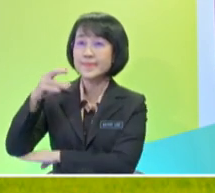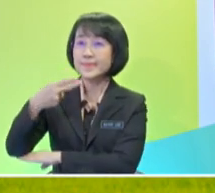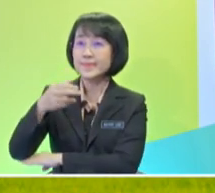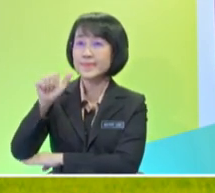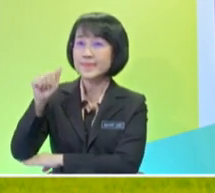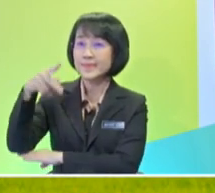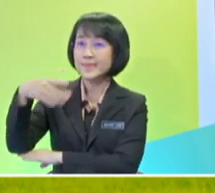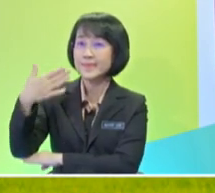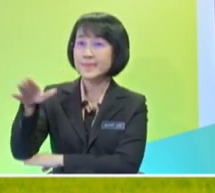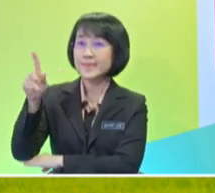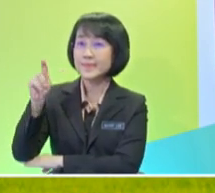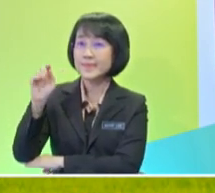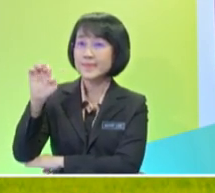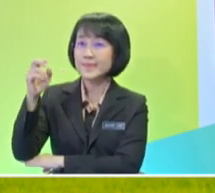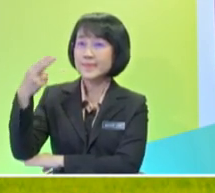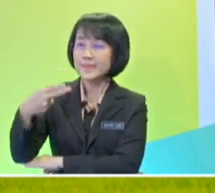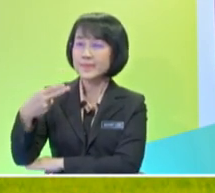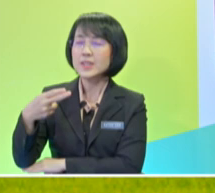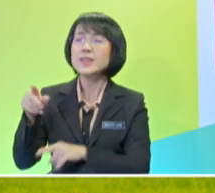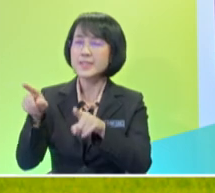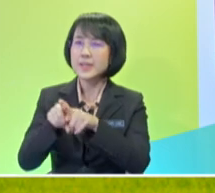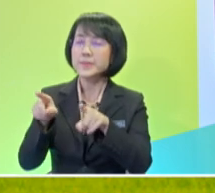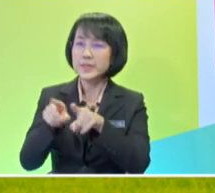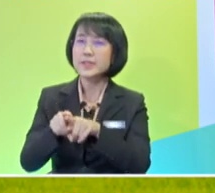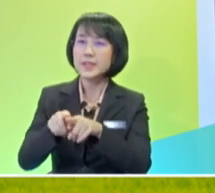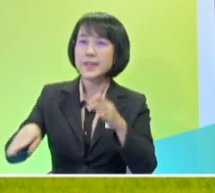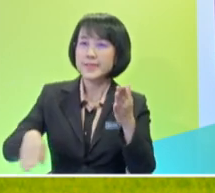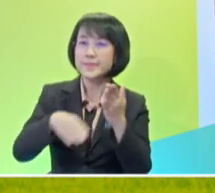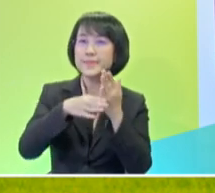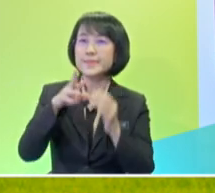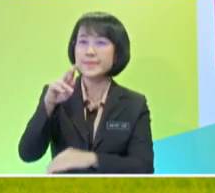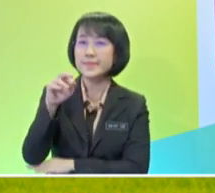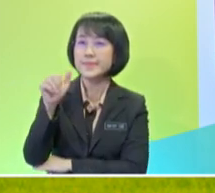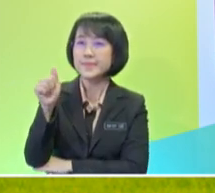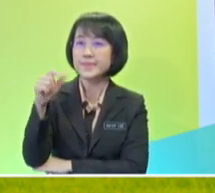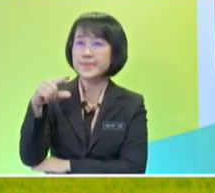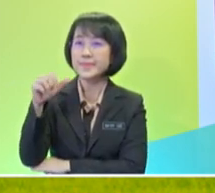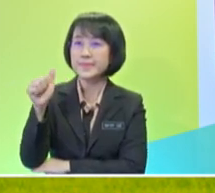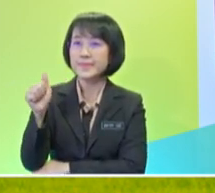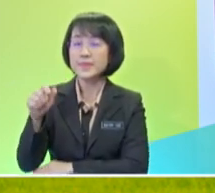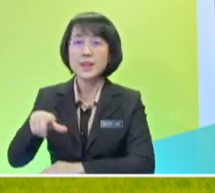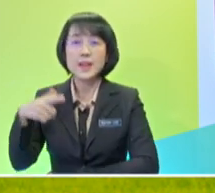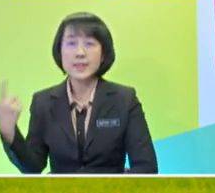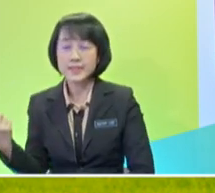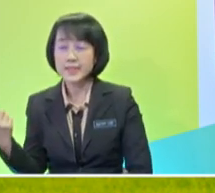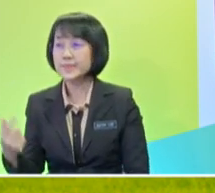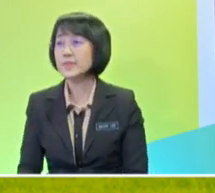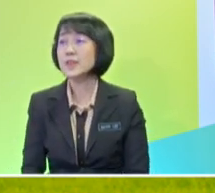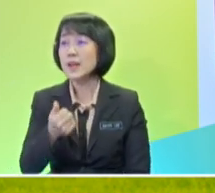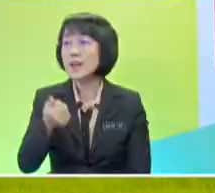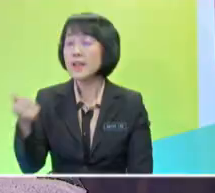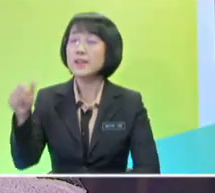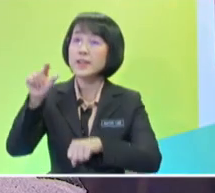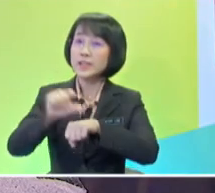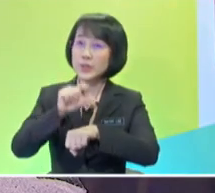lebih kurang jelas sebenarnya dengan sepak raga bezel ya caption adalah bola yang digunakan ataupun alat yang digunakan